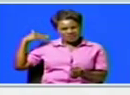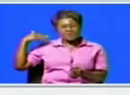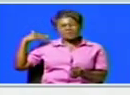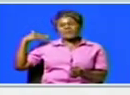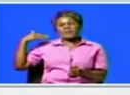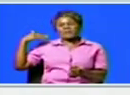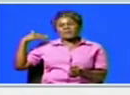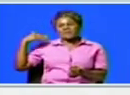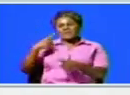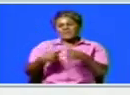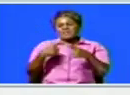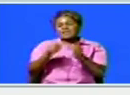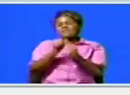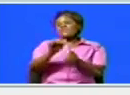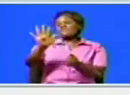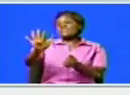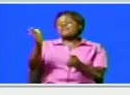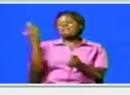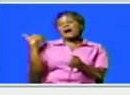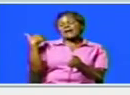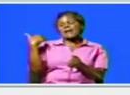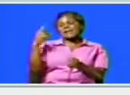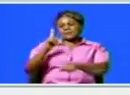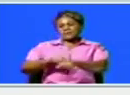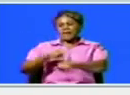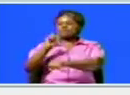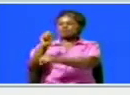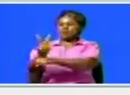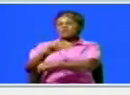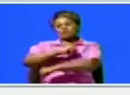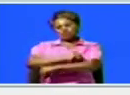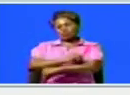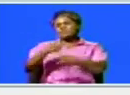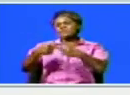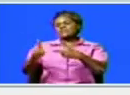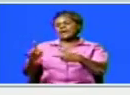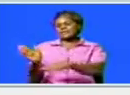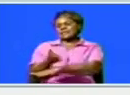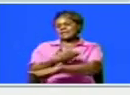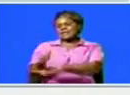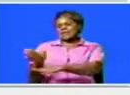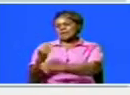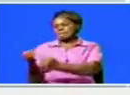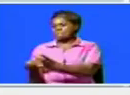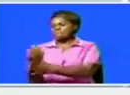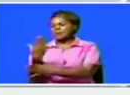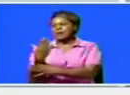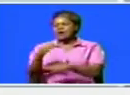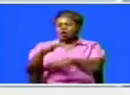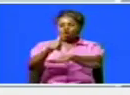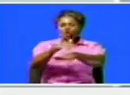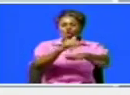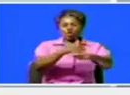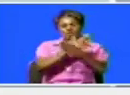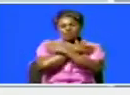Naam. But ni around 15 years ago. Yes. Naam. Hapo ndo nilianza kuimba, kutunga wimbo, kutunga nyimbo, nikaita wenzangu